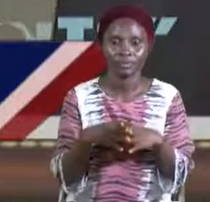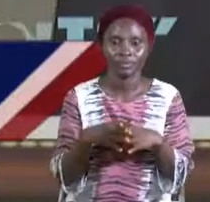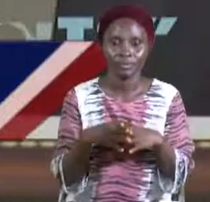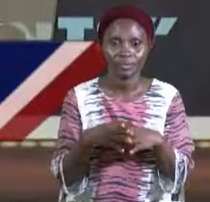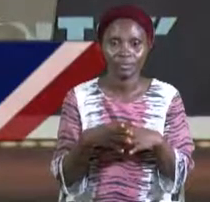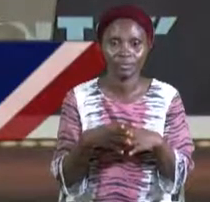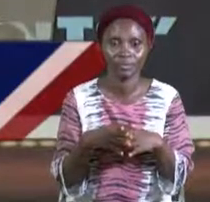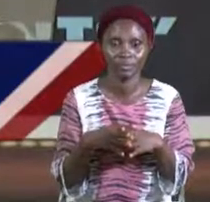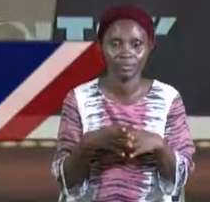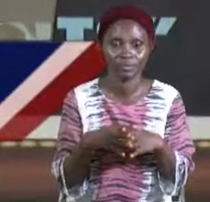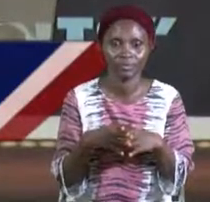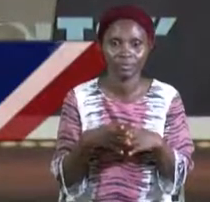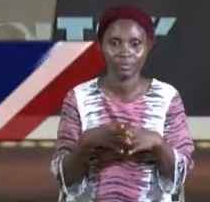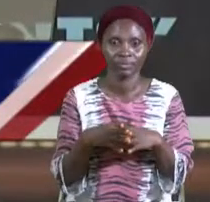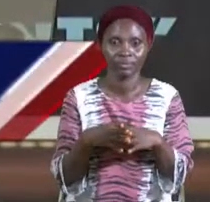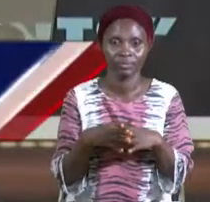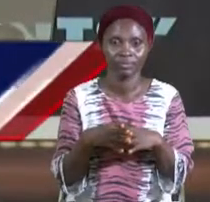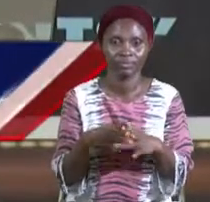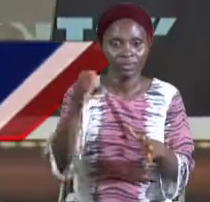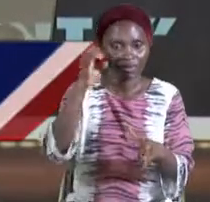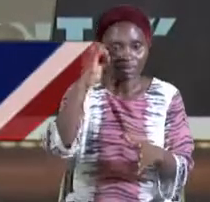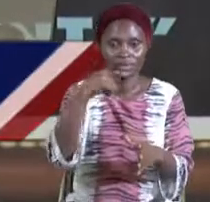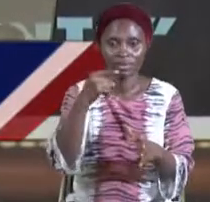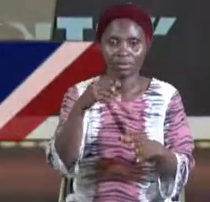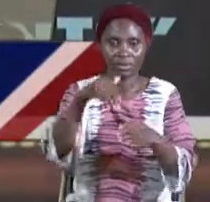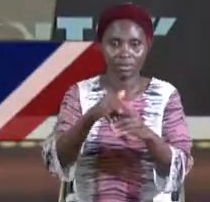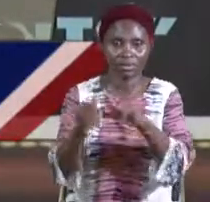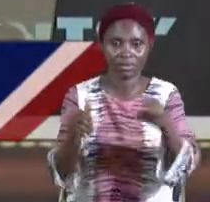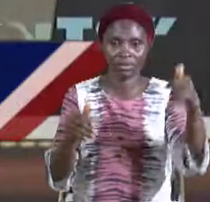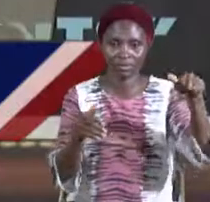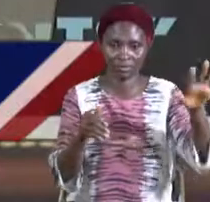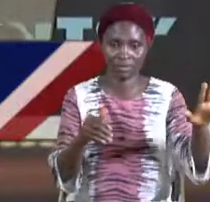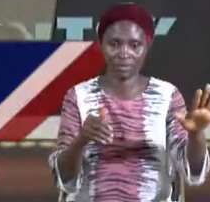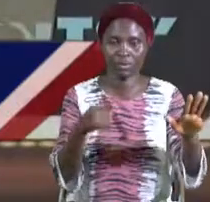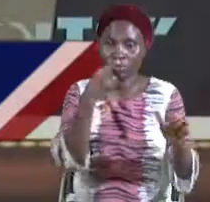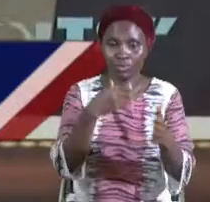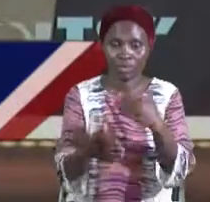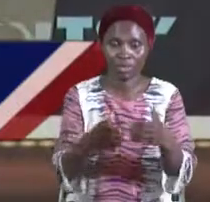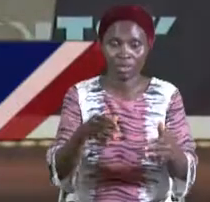4, verset 15. On dit, celui qui confessera